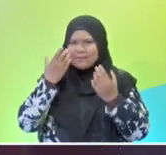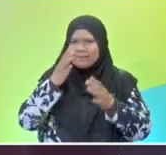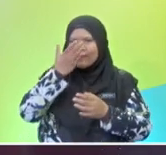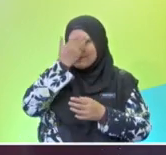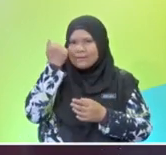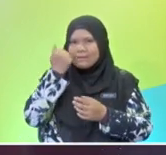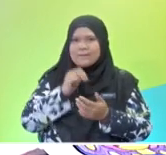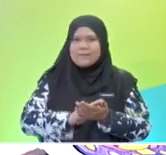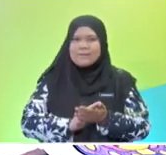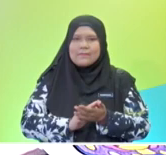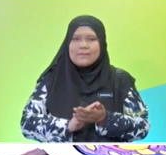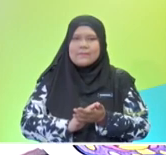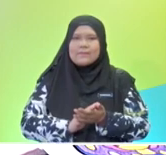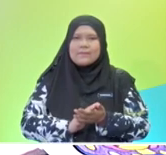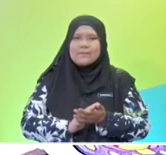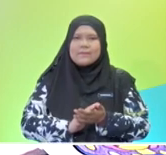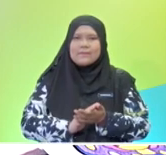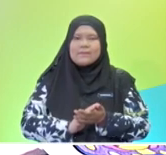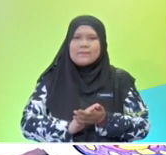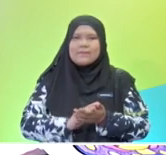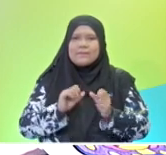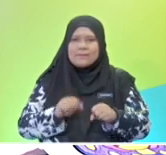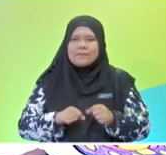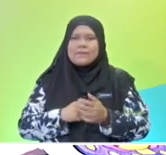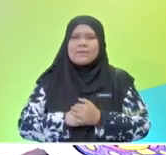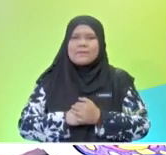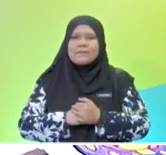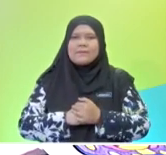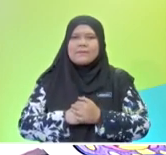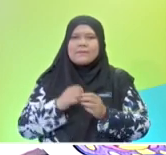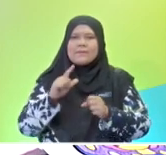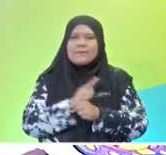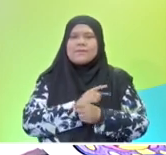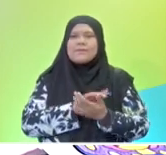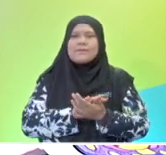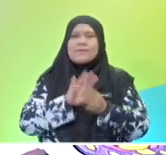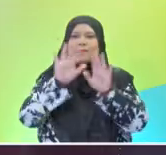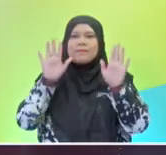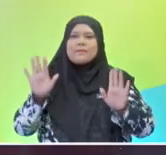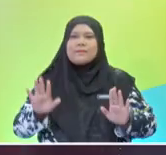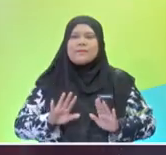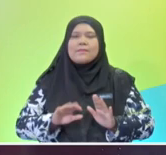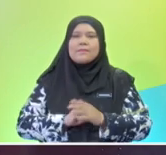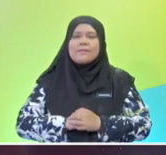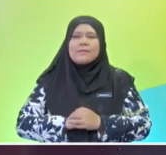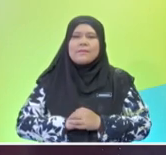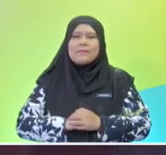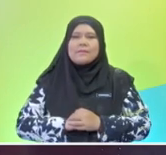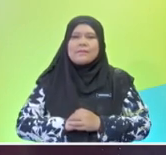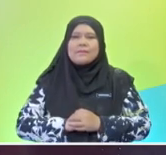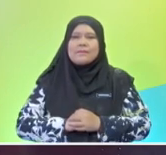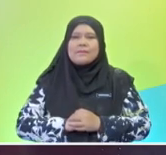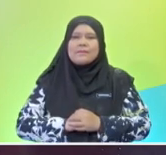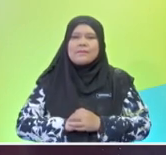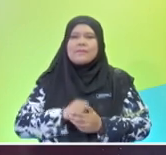Okey, keluarga bahagia. Baik. Boleh tak Hanif lengkapkan peta minda ini? Boleh cikgu. Okey,